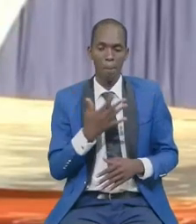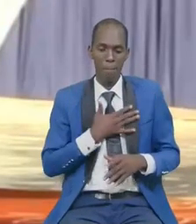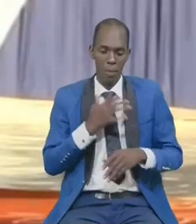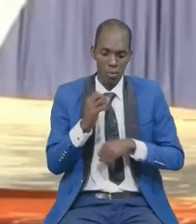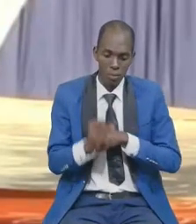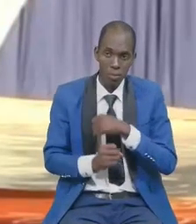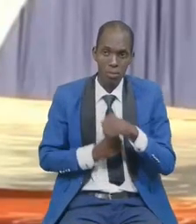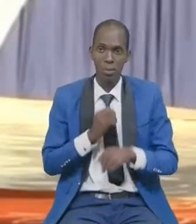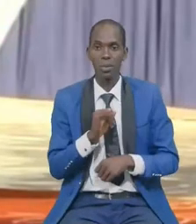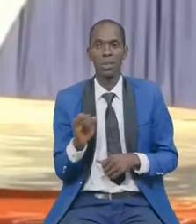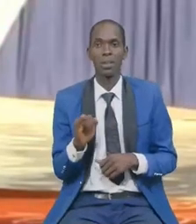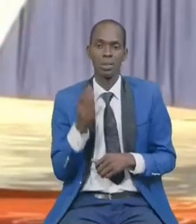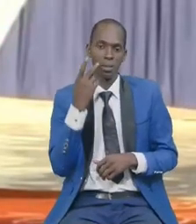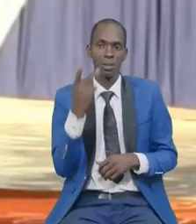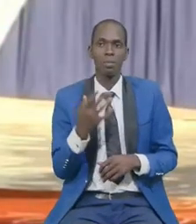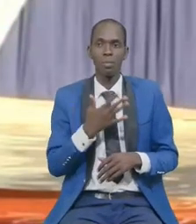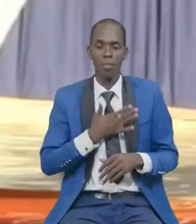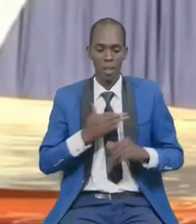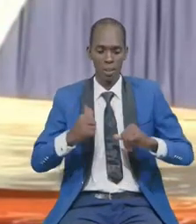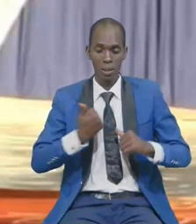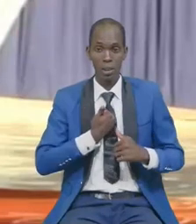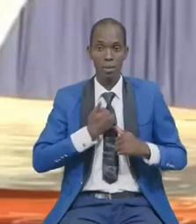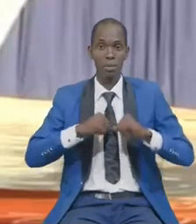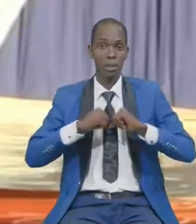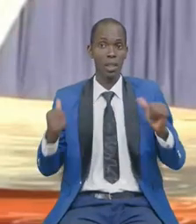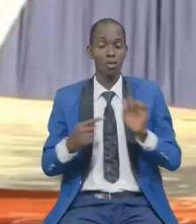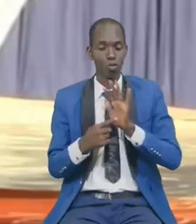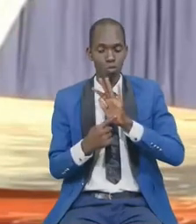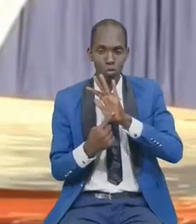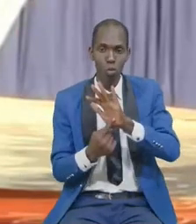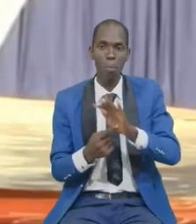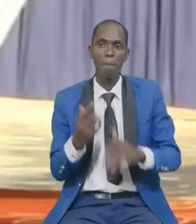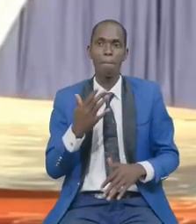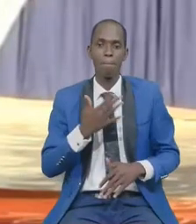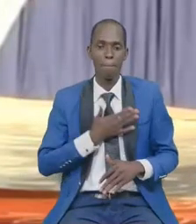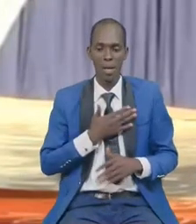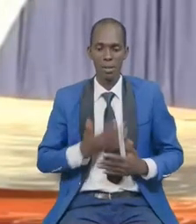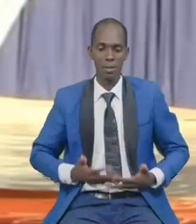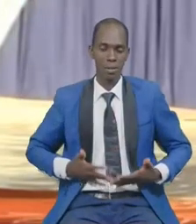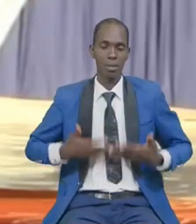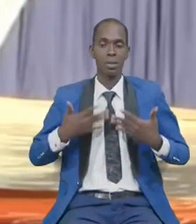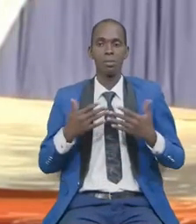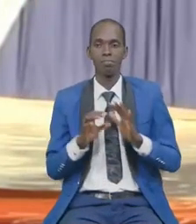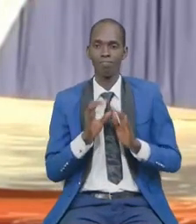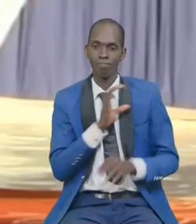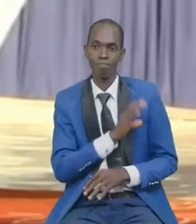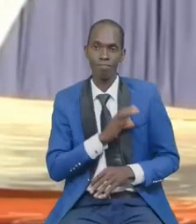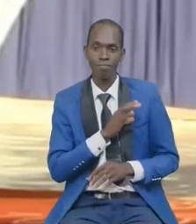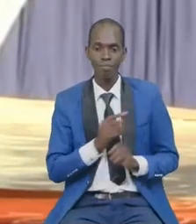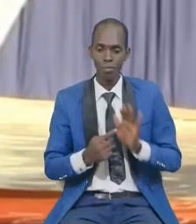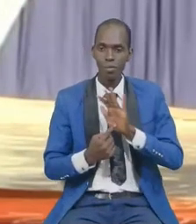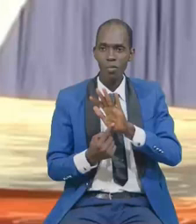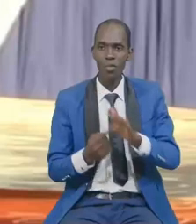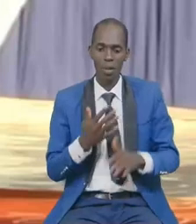Réfléchissez à mon renoncement de soi. Réfléchissez à mon style de vie. Réfléchissez à ma